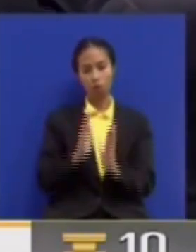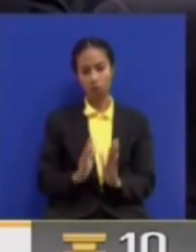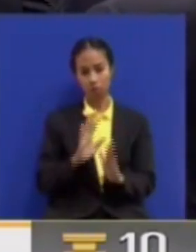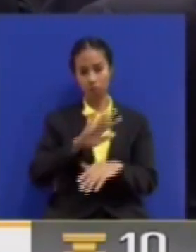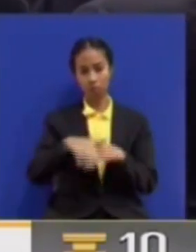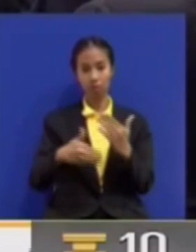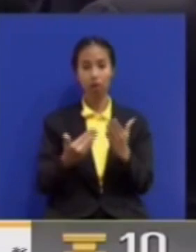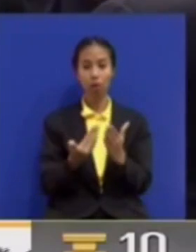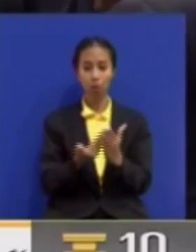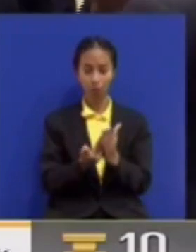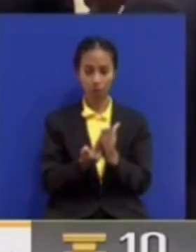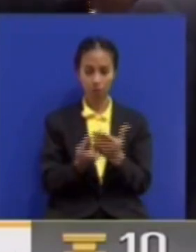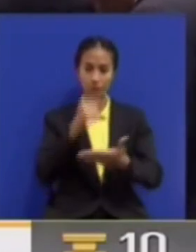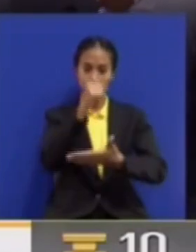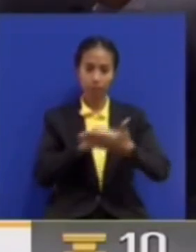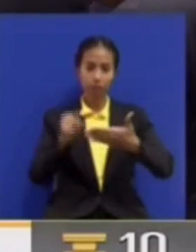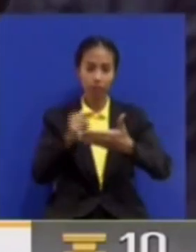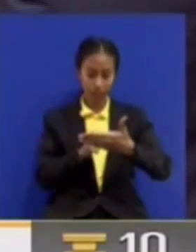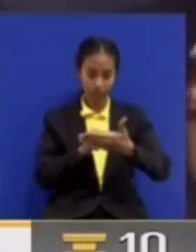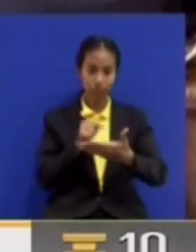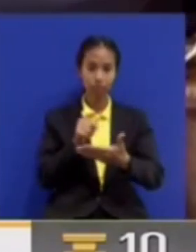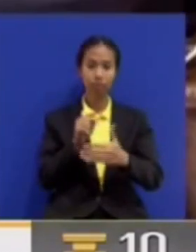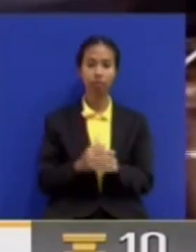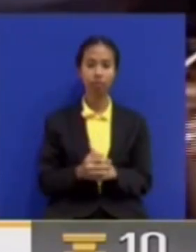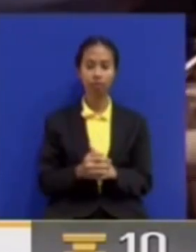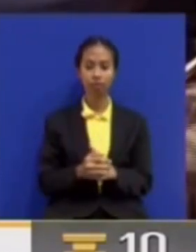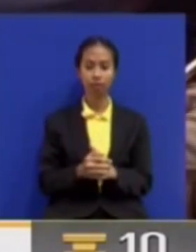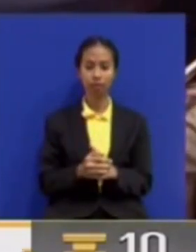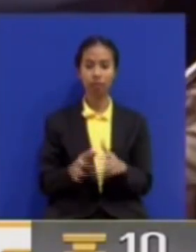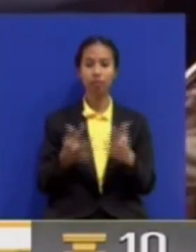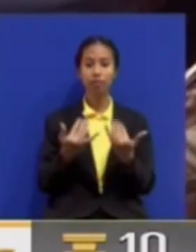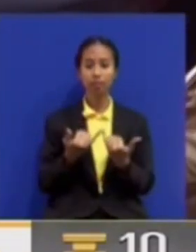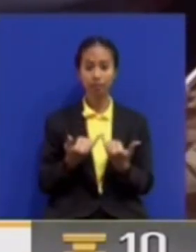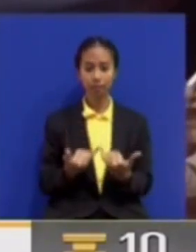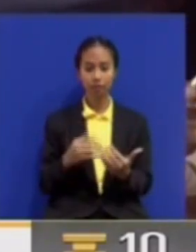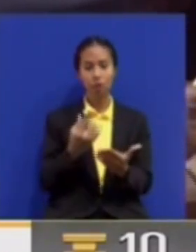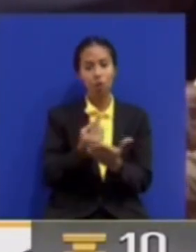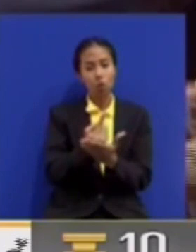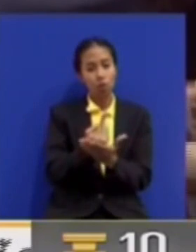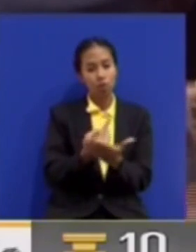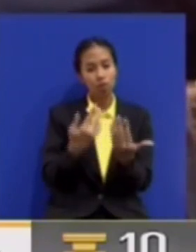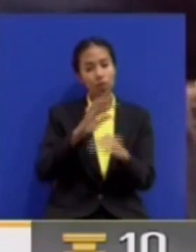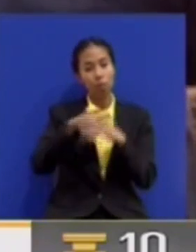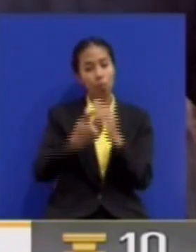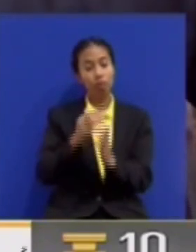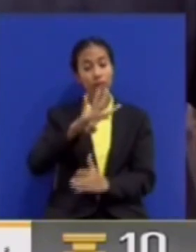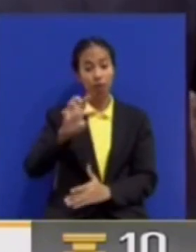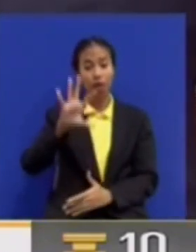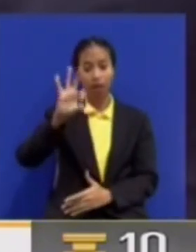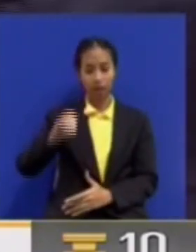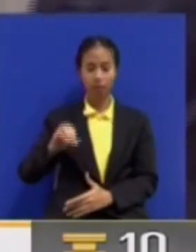เออเหร อดูลูกคุณบรรหารเด้ลูกบรรหารนี่ซึ่งไปกับทางฝั่งโน้นไงเห็นไหม ใช่เมื่อวานแถลงชัดอยู่คนเดียว